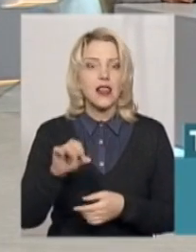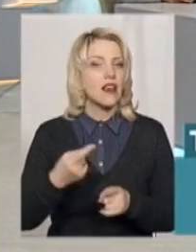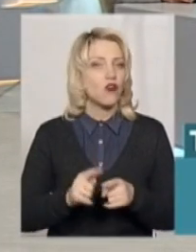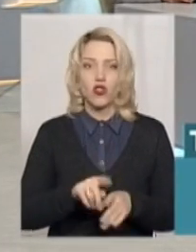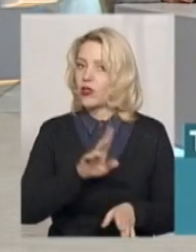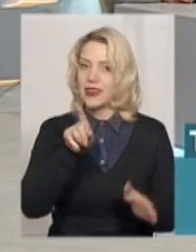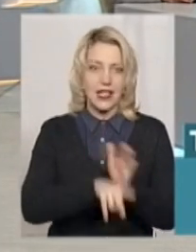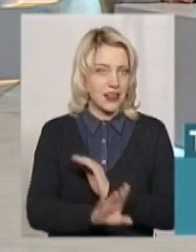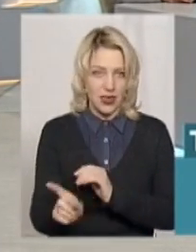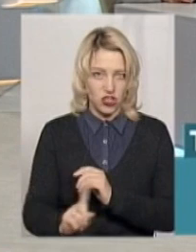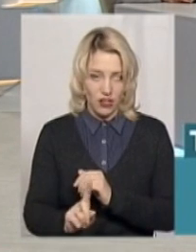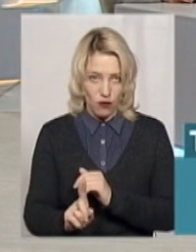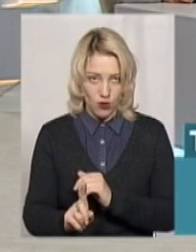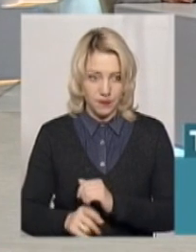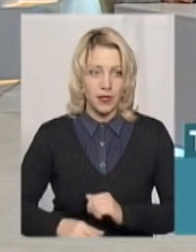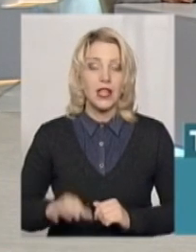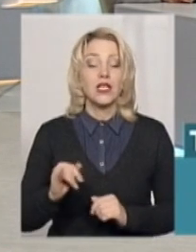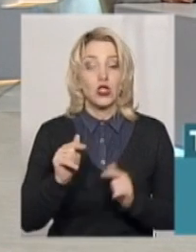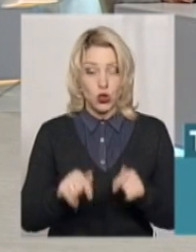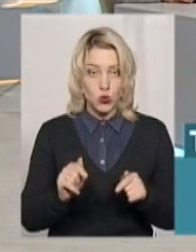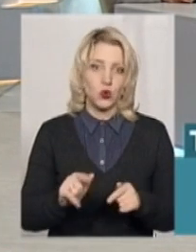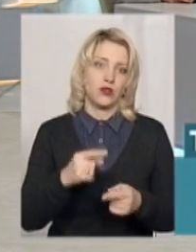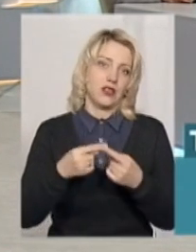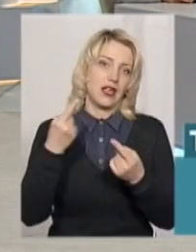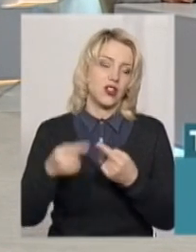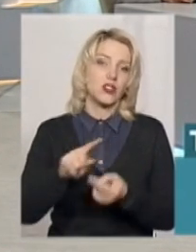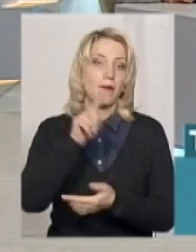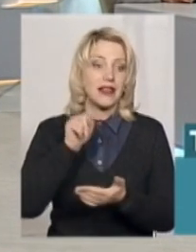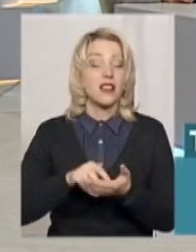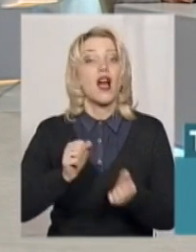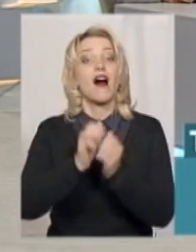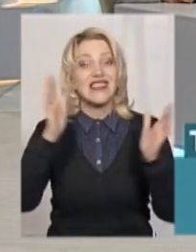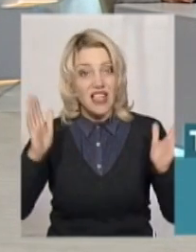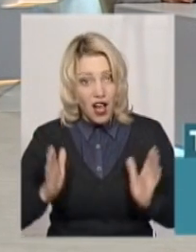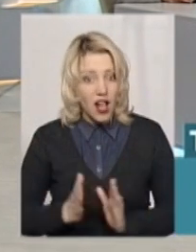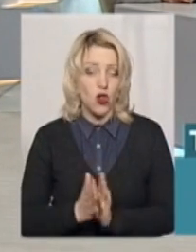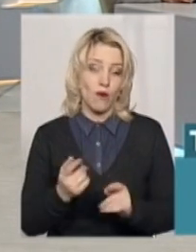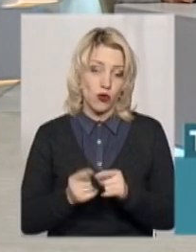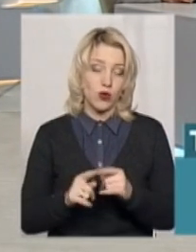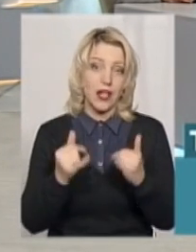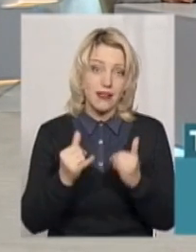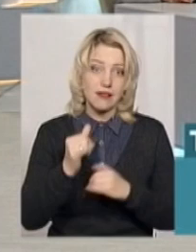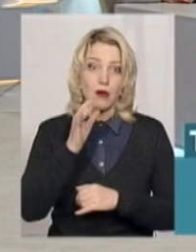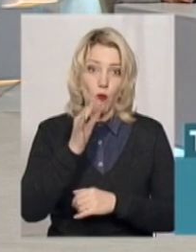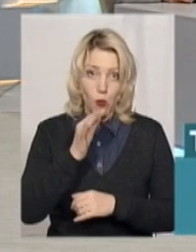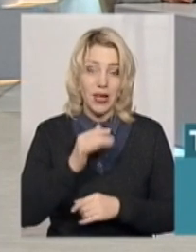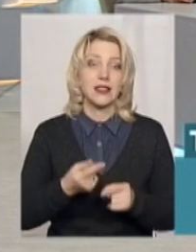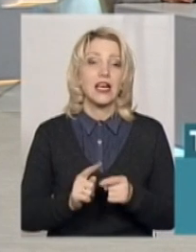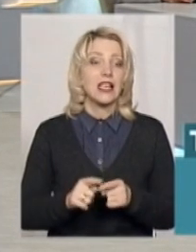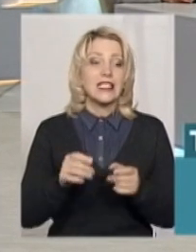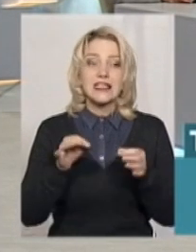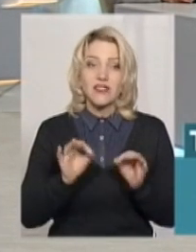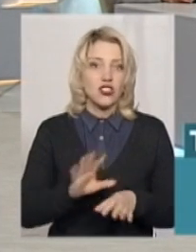коштує недешево, то тут уже стоїть інше питання. А загалом воно на даний момент, звичайно, не